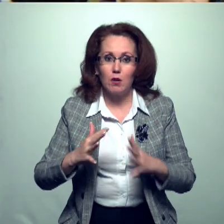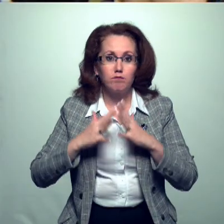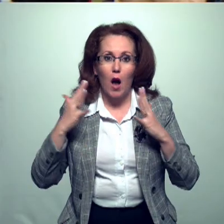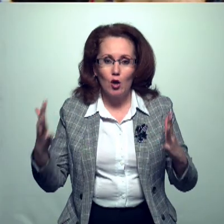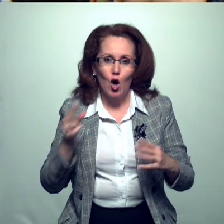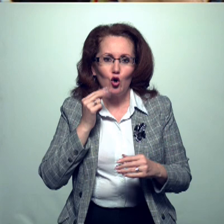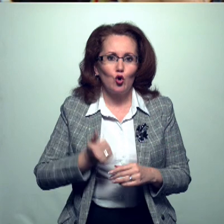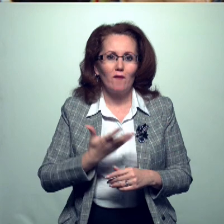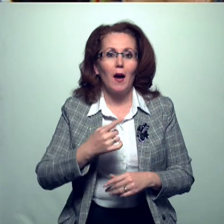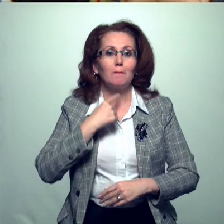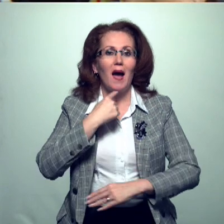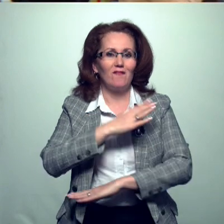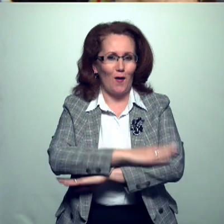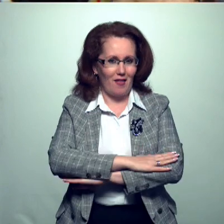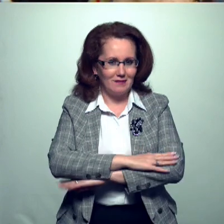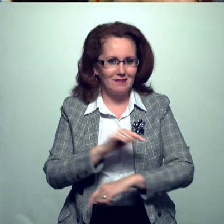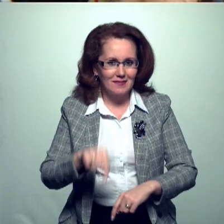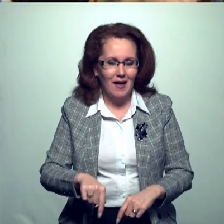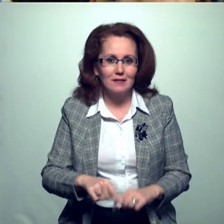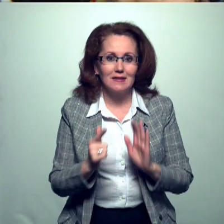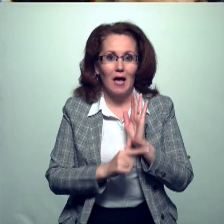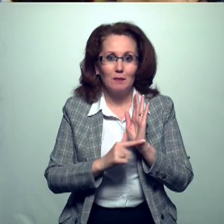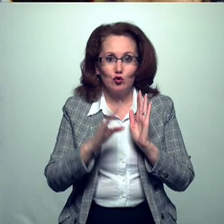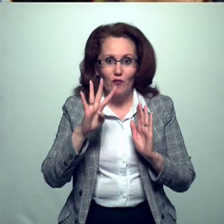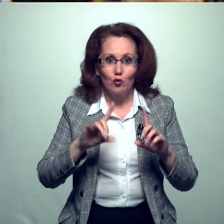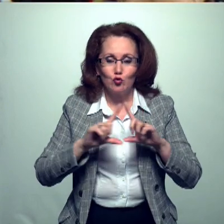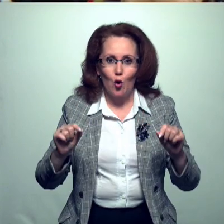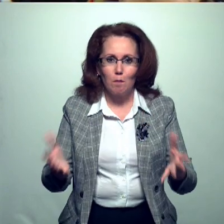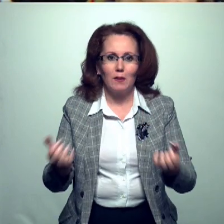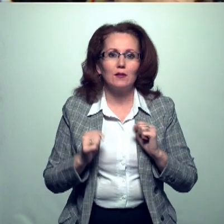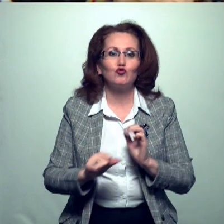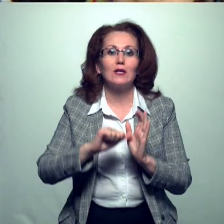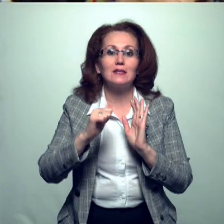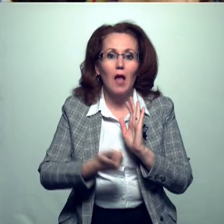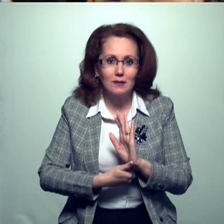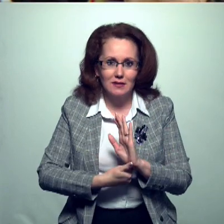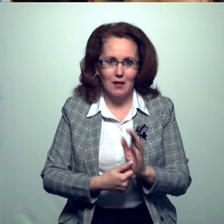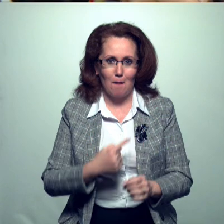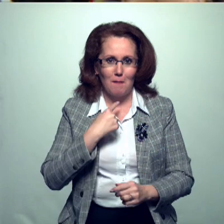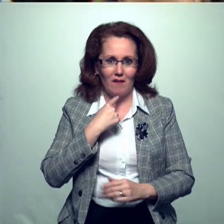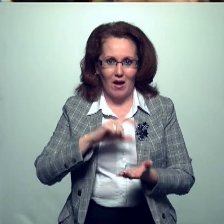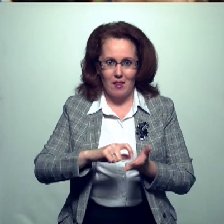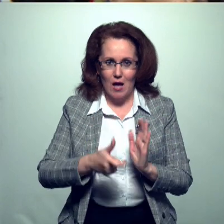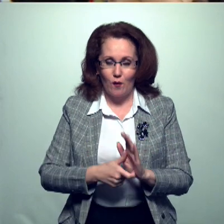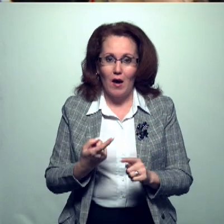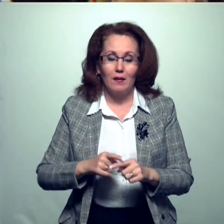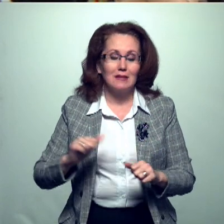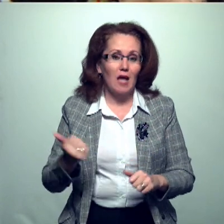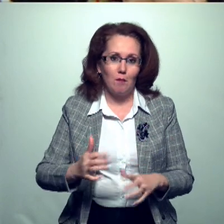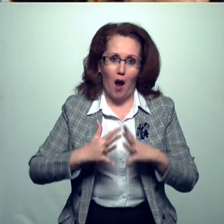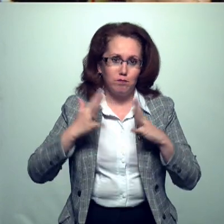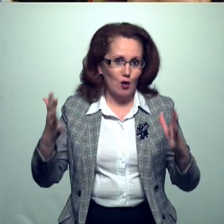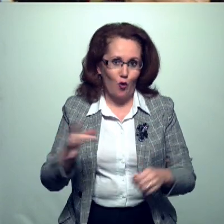рекорд, количество первоклашек. В этом году 74-я школа приняла 16 первых классов. Это самое